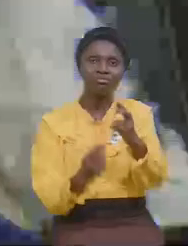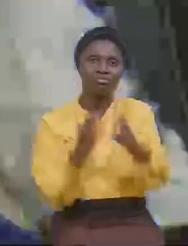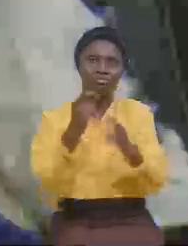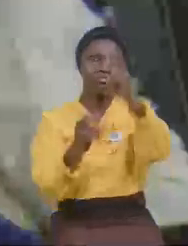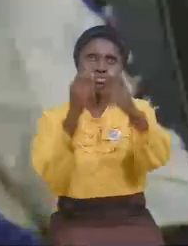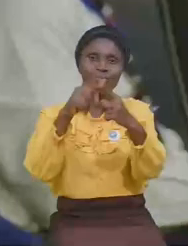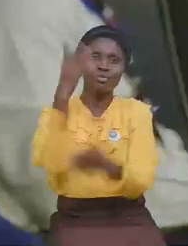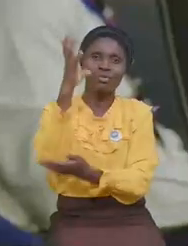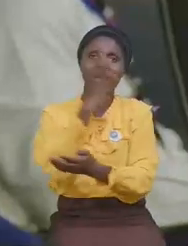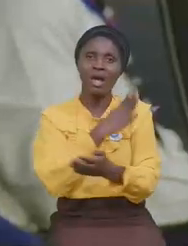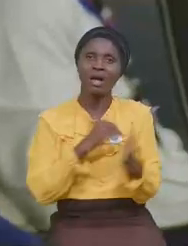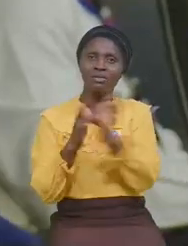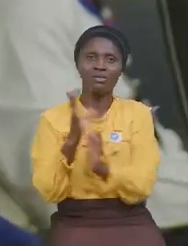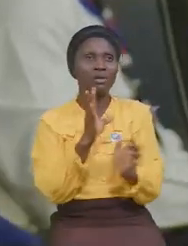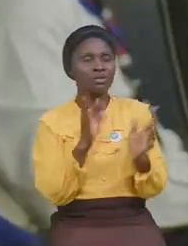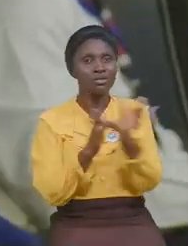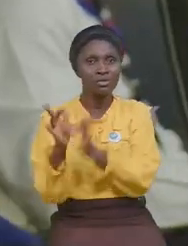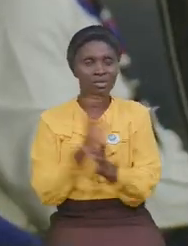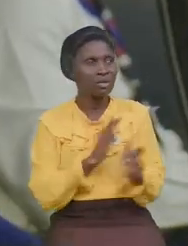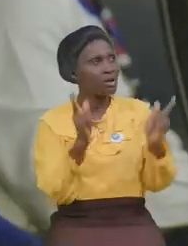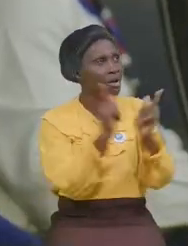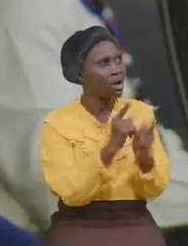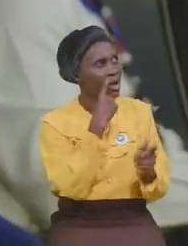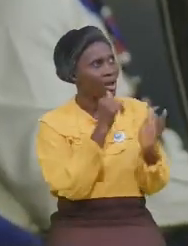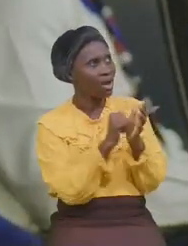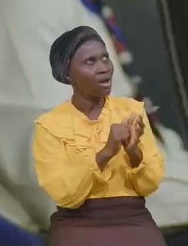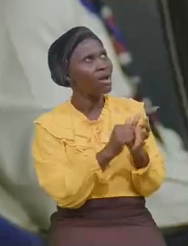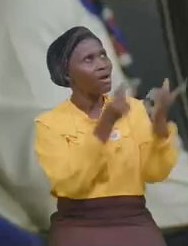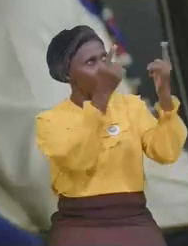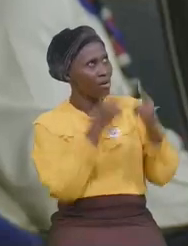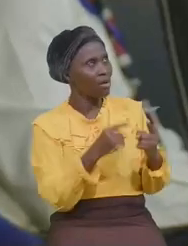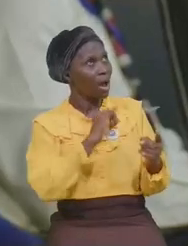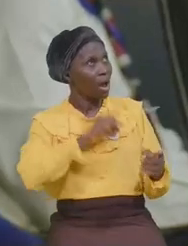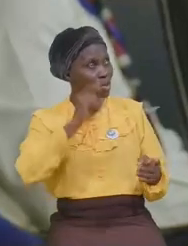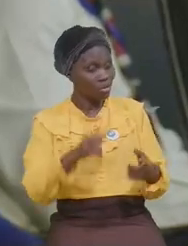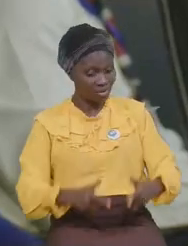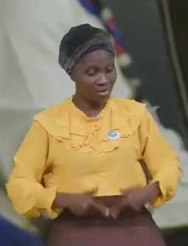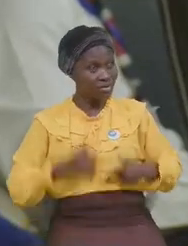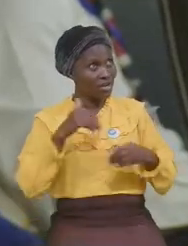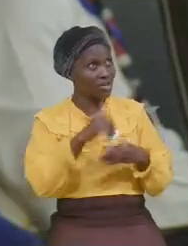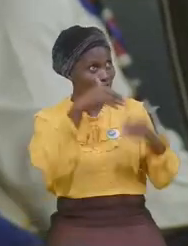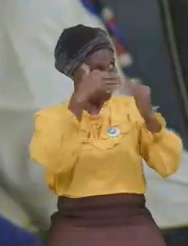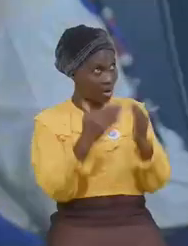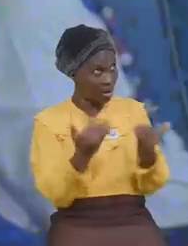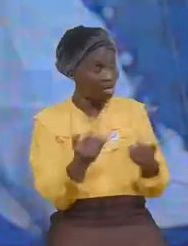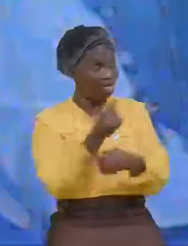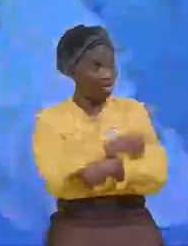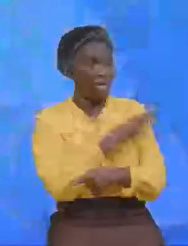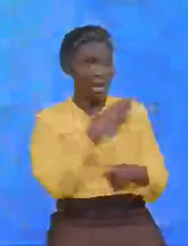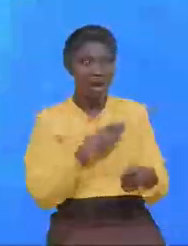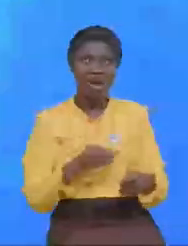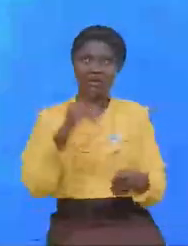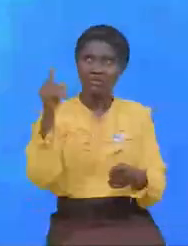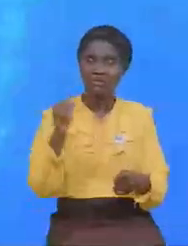Zachée, à toi de descendre. Tu dois demeurer dans ta maison ce jour. Et Zachée s'est